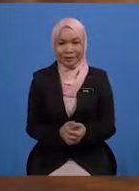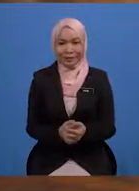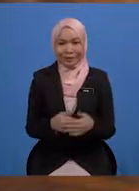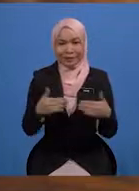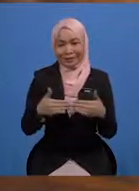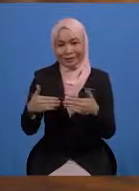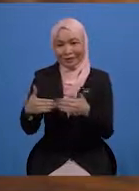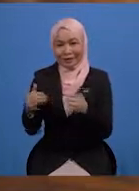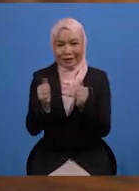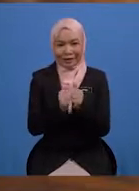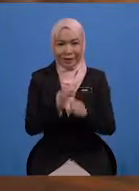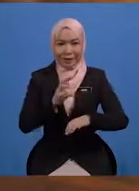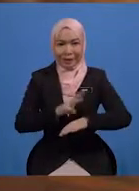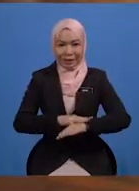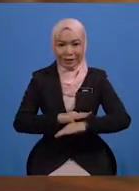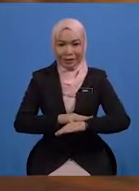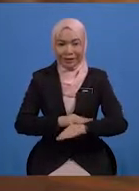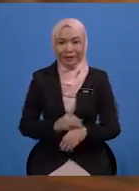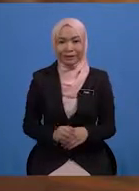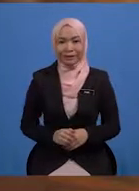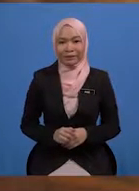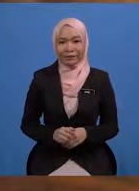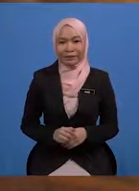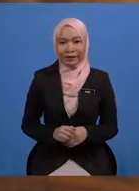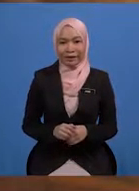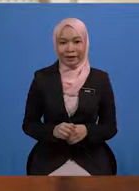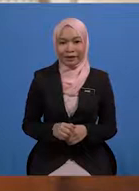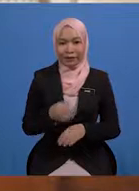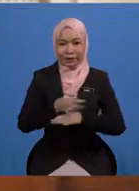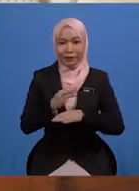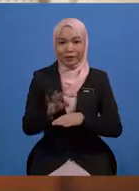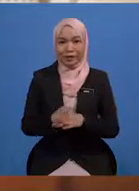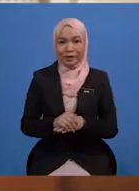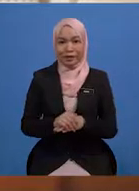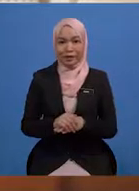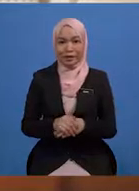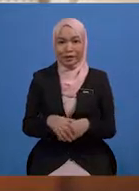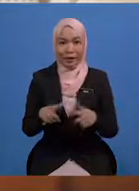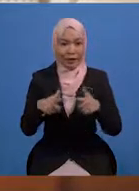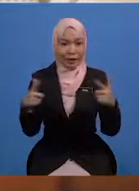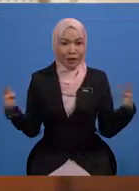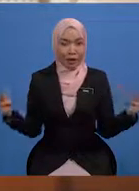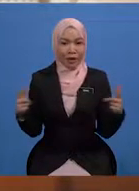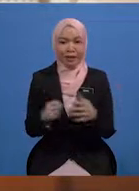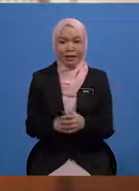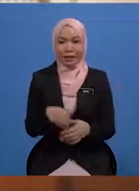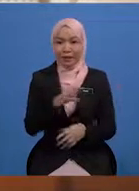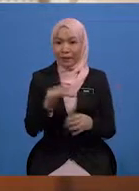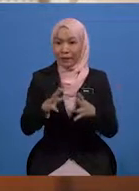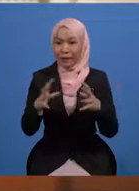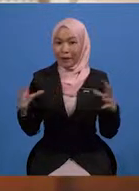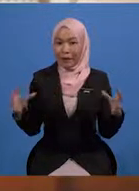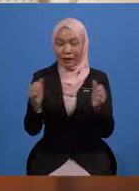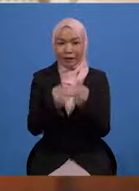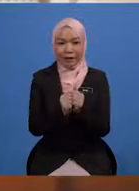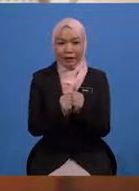peredaran masa, peranan semakin meluas. Seni catan telah berkembang dengan pelbagai aliran